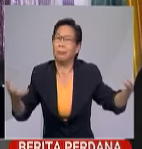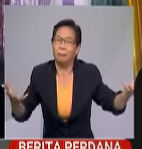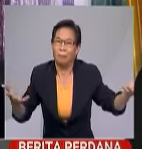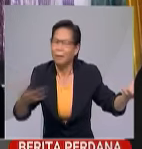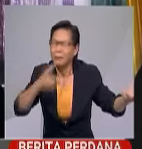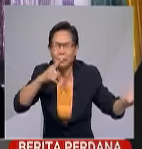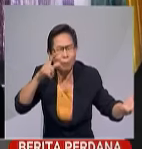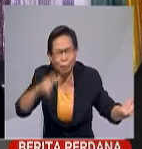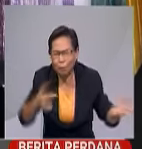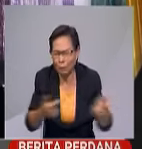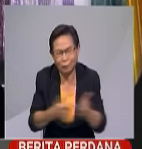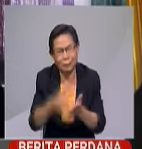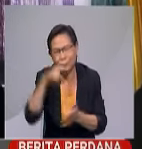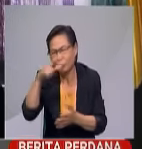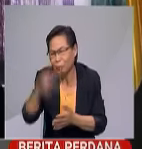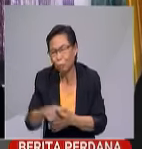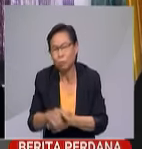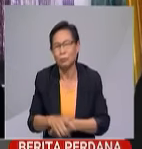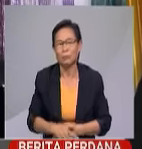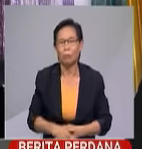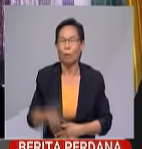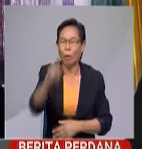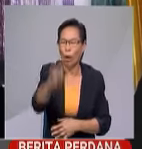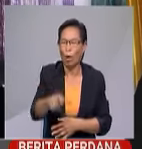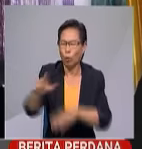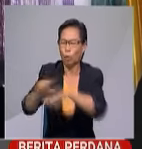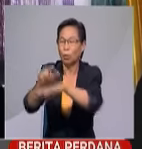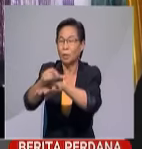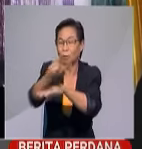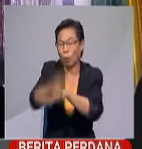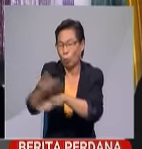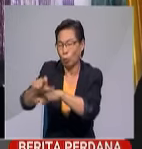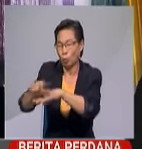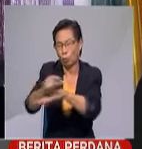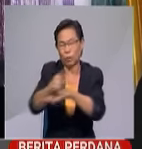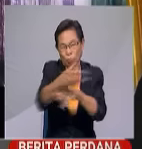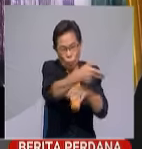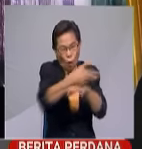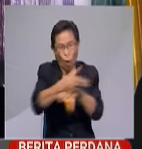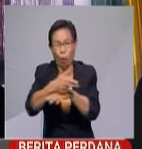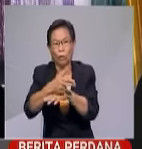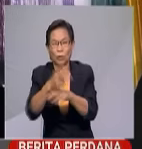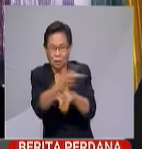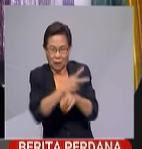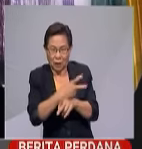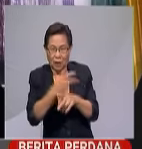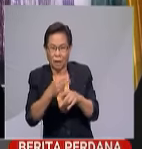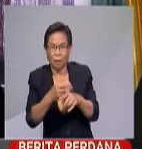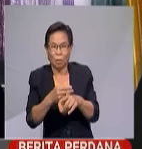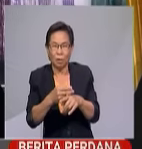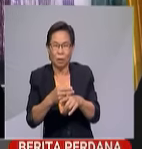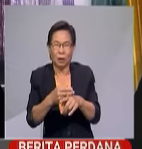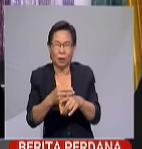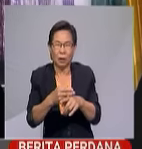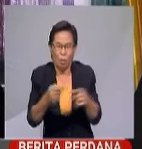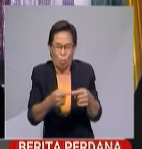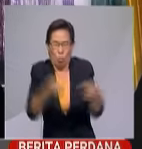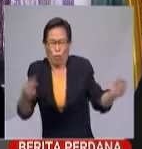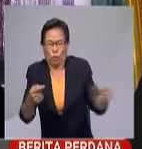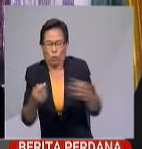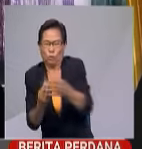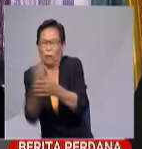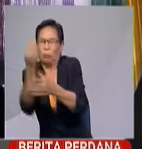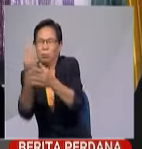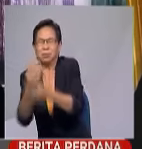Tak perlu lagi lah. Dan mereka yang menggunakan senjata api ini untuk nak menjaga daripada musuh tanaman pun saya tak galakkan mereka